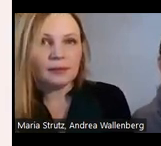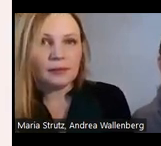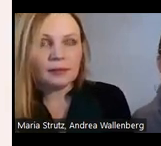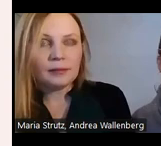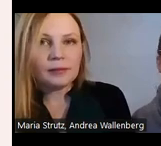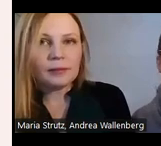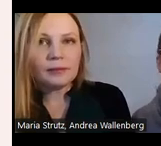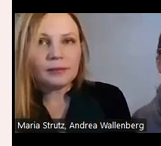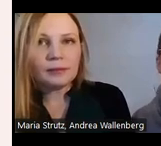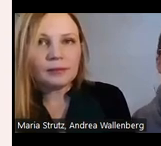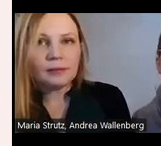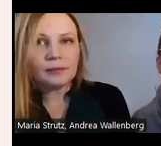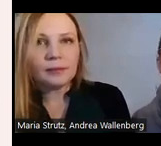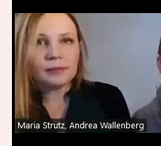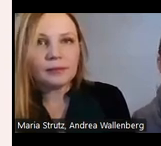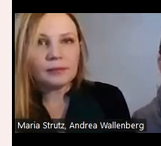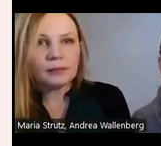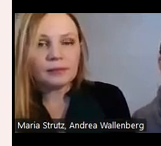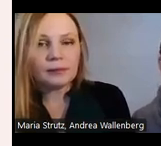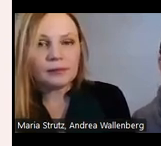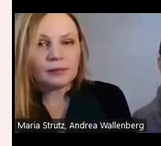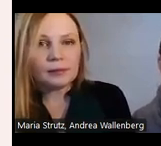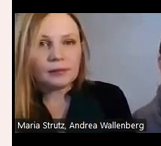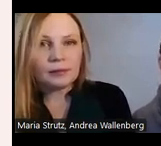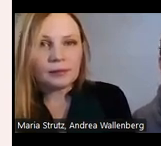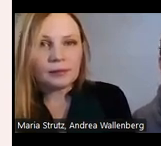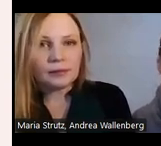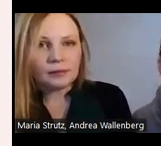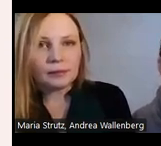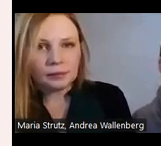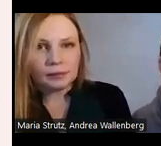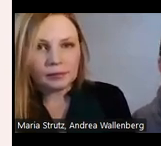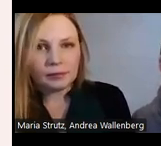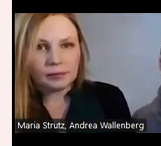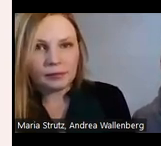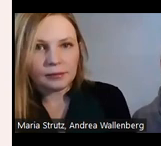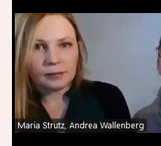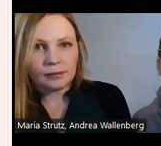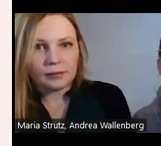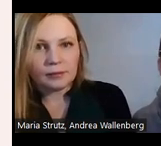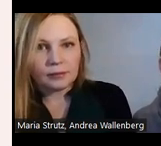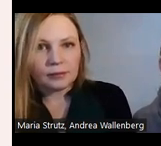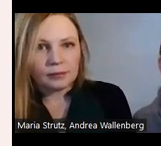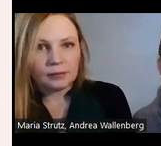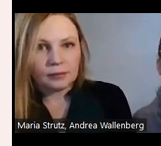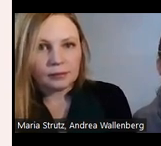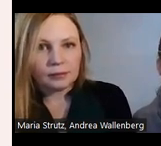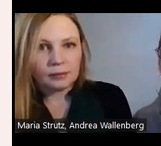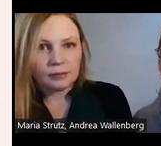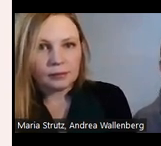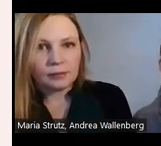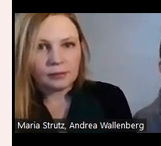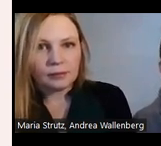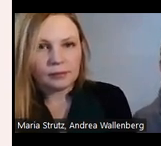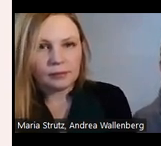I omgivningen som vi ser i botten på den här figuren så finns det personal på förskolan som är väl bekanta med AKK, och det